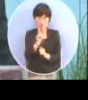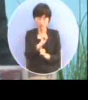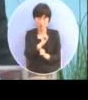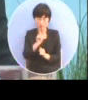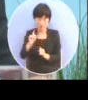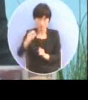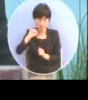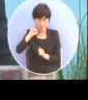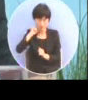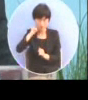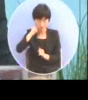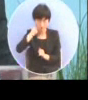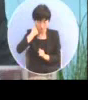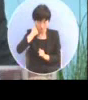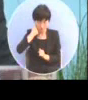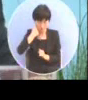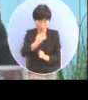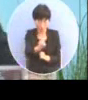10.